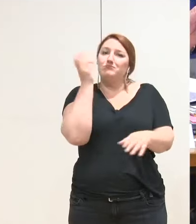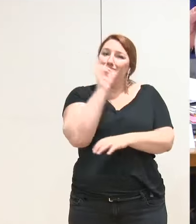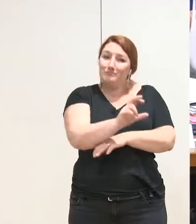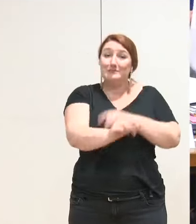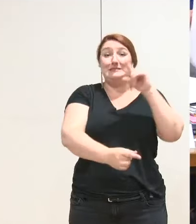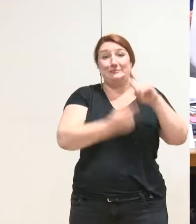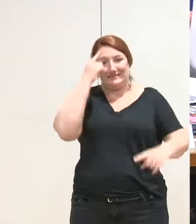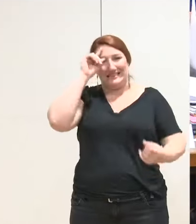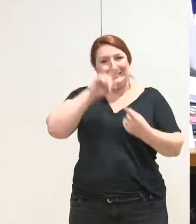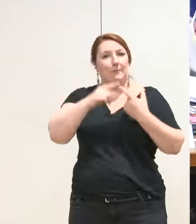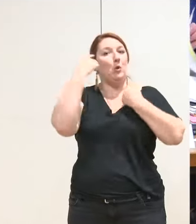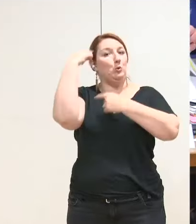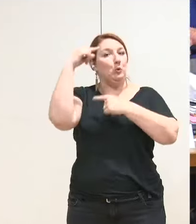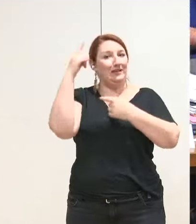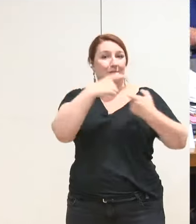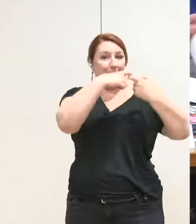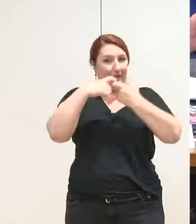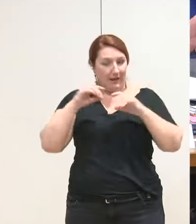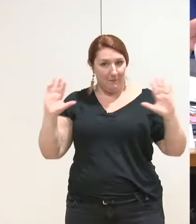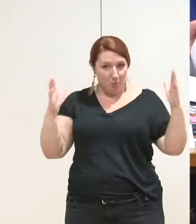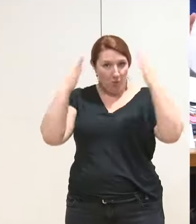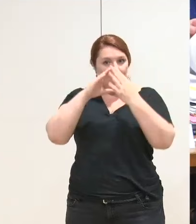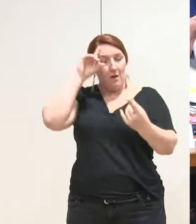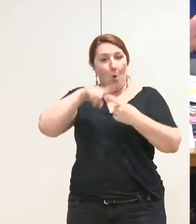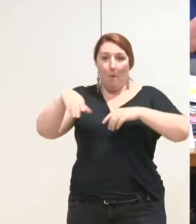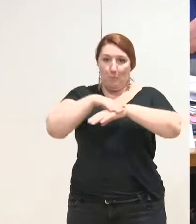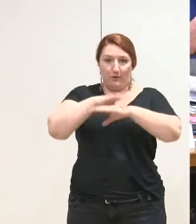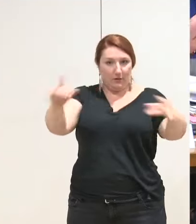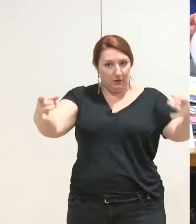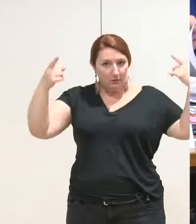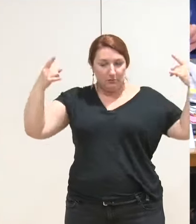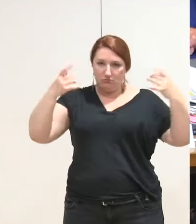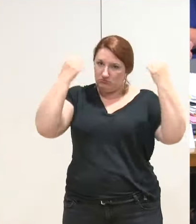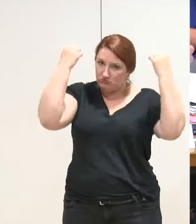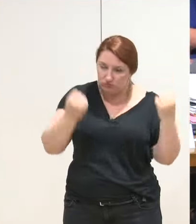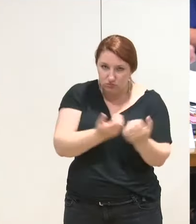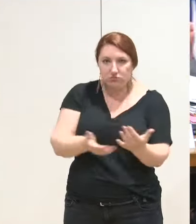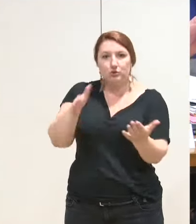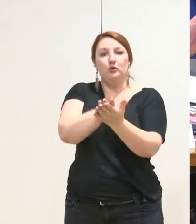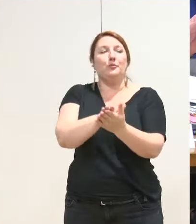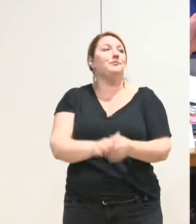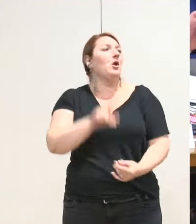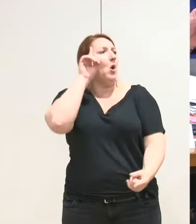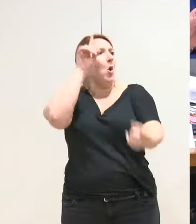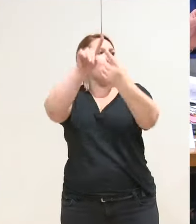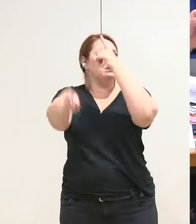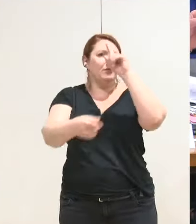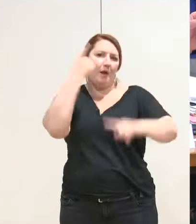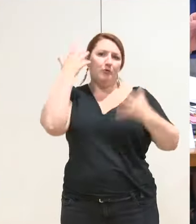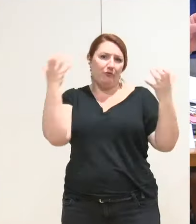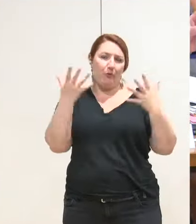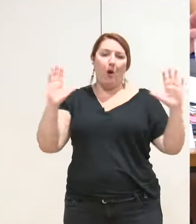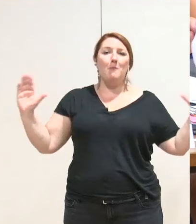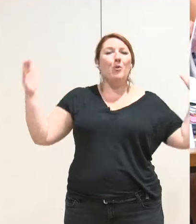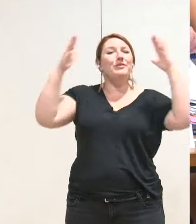montagne de façon à renforcer cette politique et à la rendre plus visible l'objectif majeur que nous que nous gardons est de démocratiser